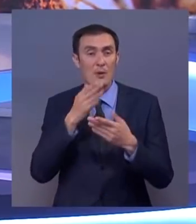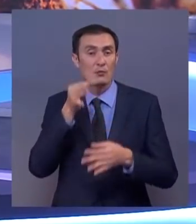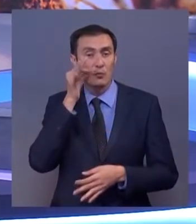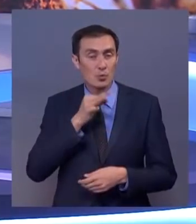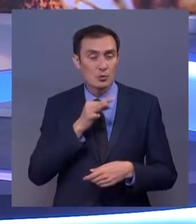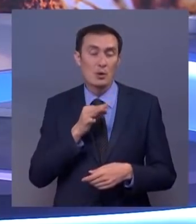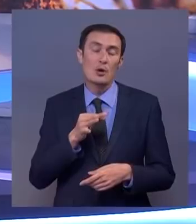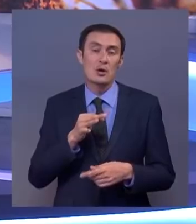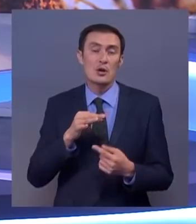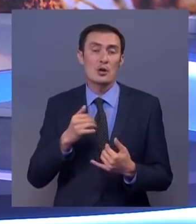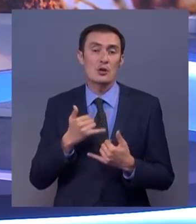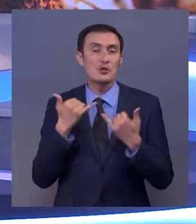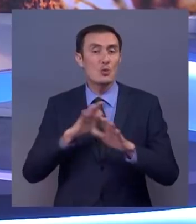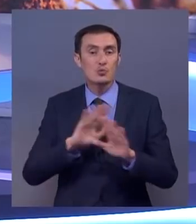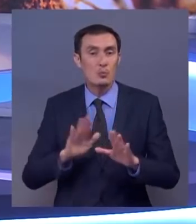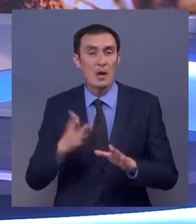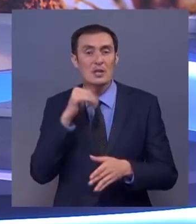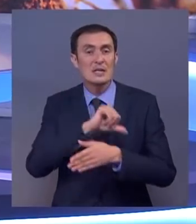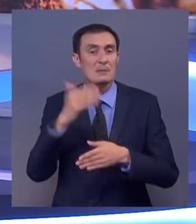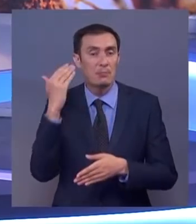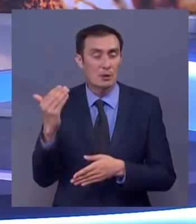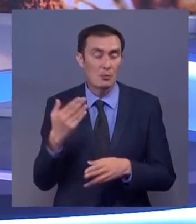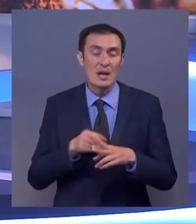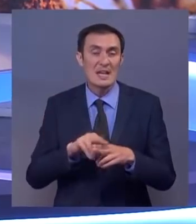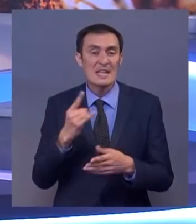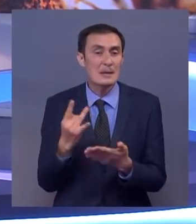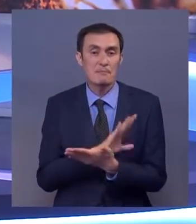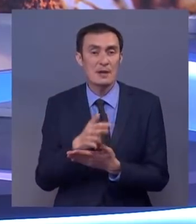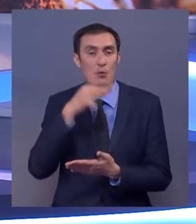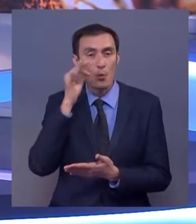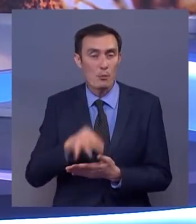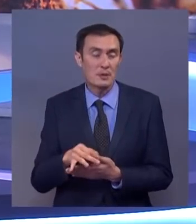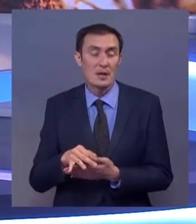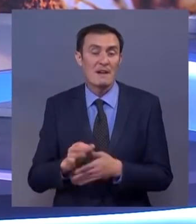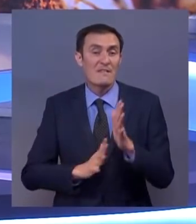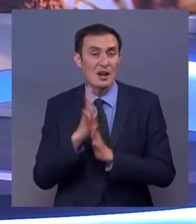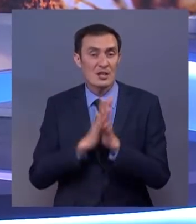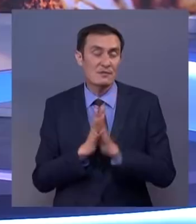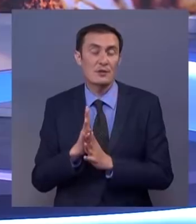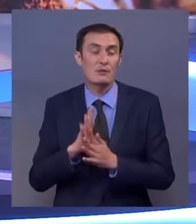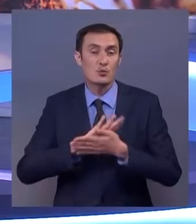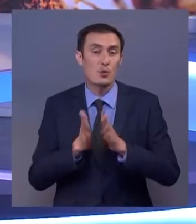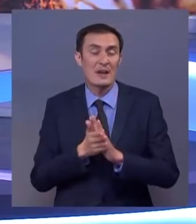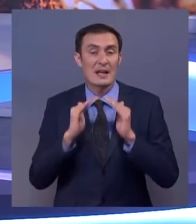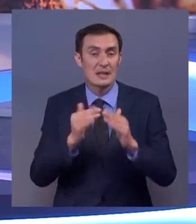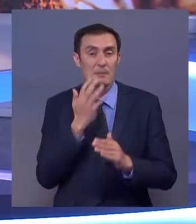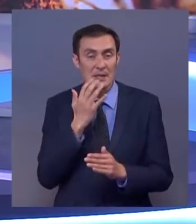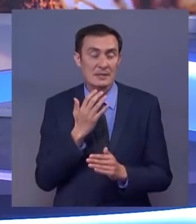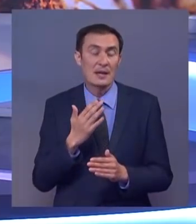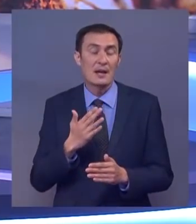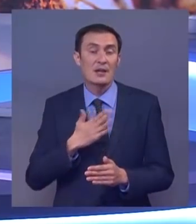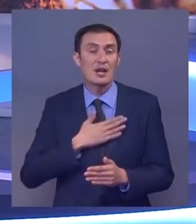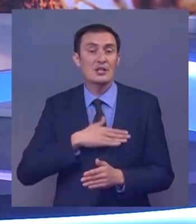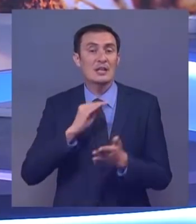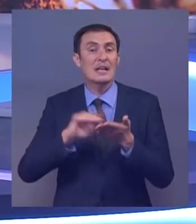не уступают импортному аналогу, говорят натуралисты. Это не первый опыт выращивания экзотических растений в условиях теплицы. Ербула Абишев